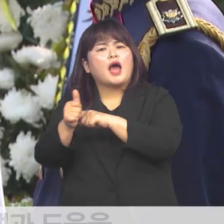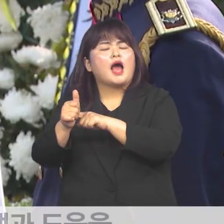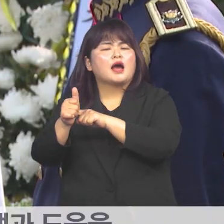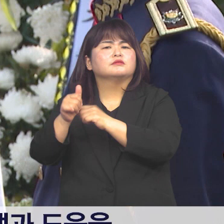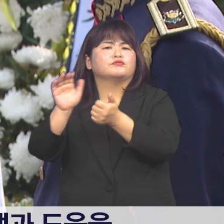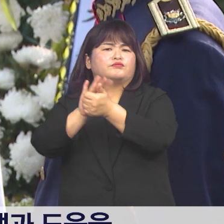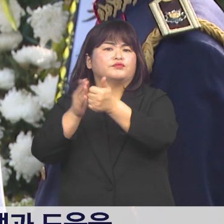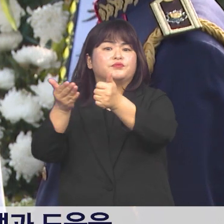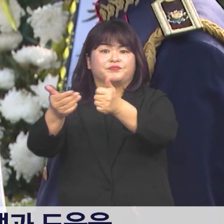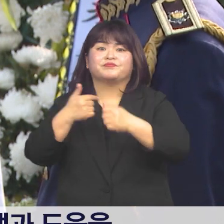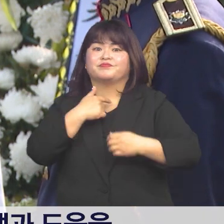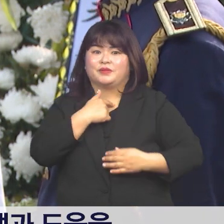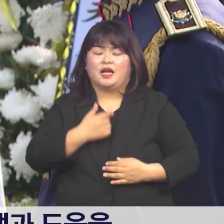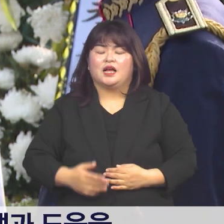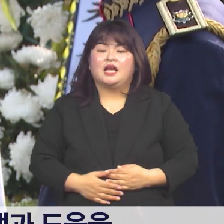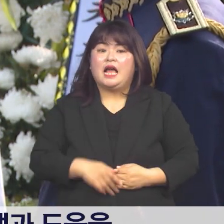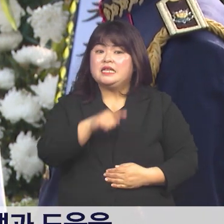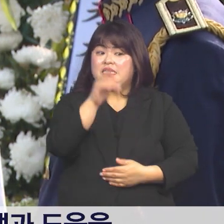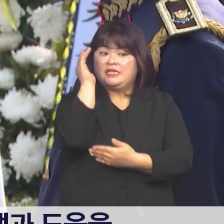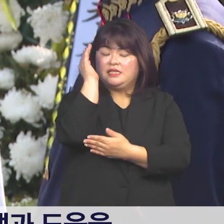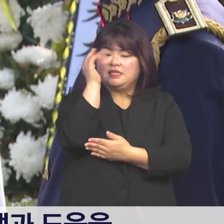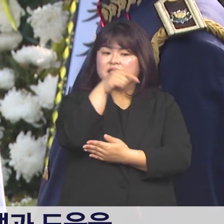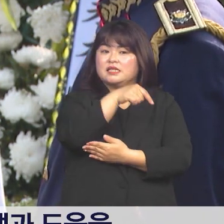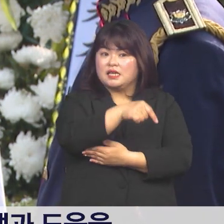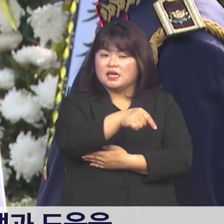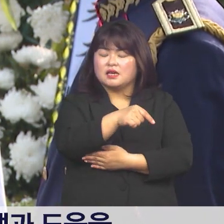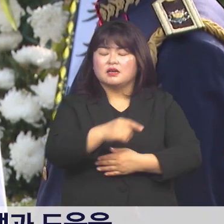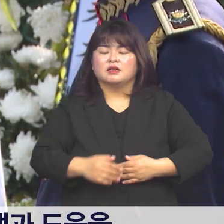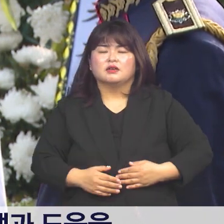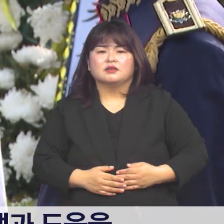main idea of my speech is